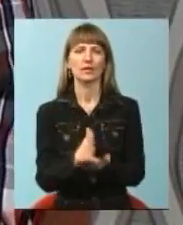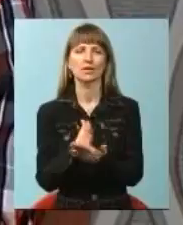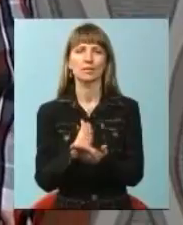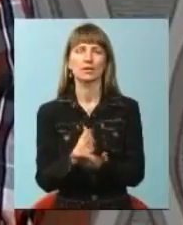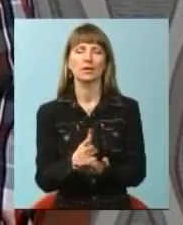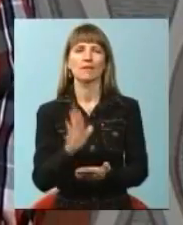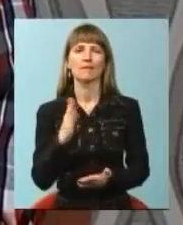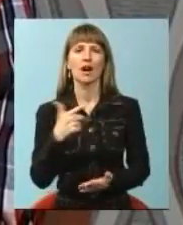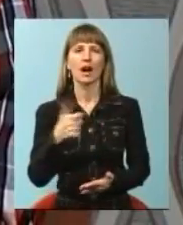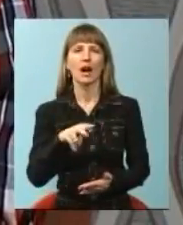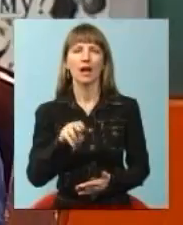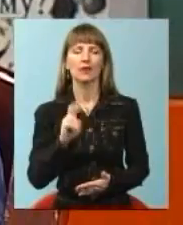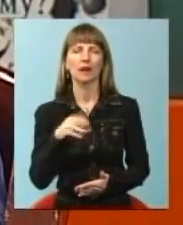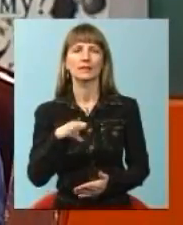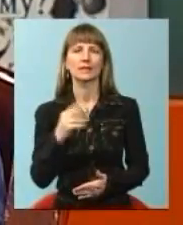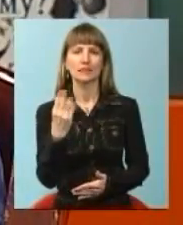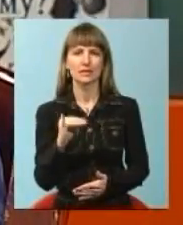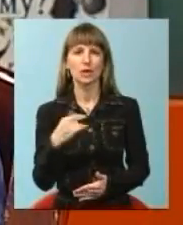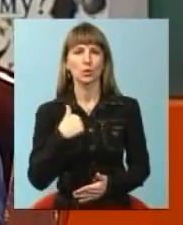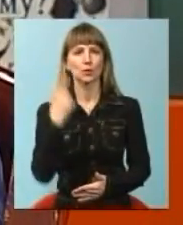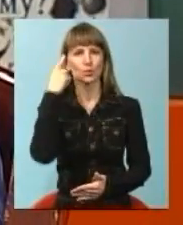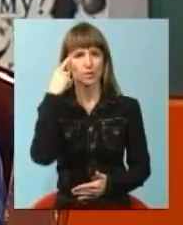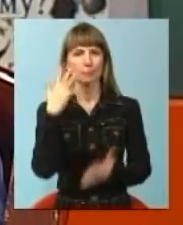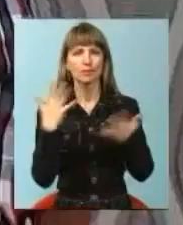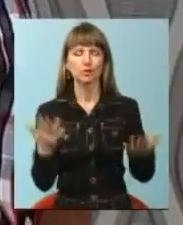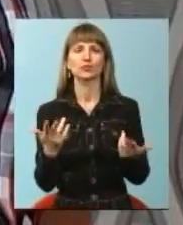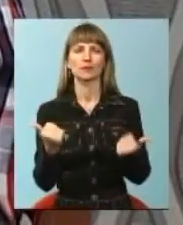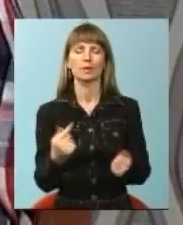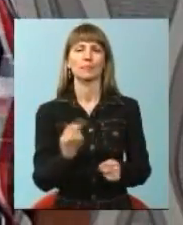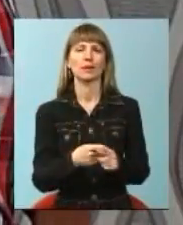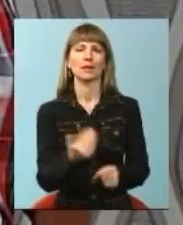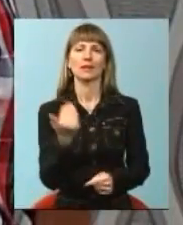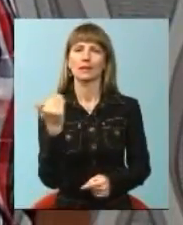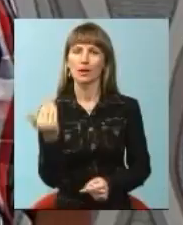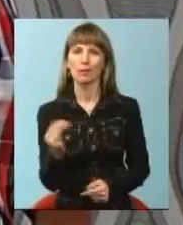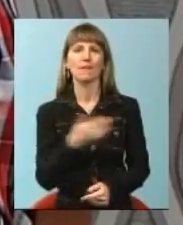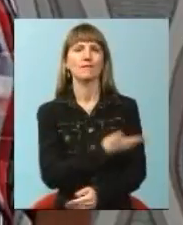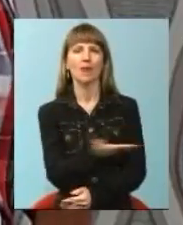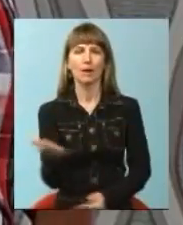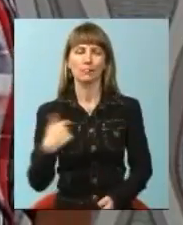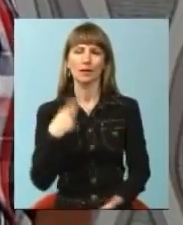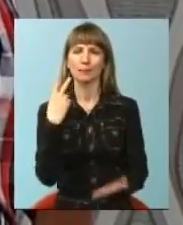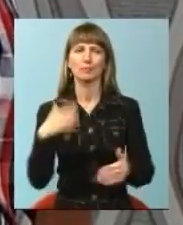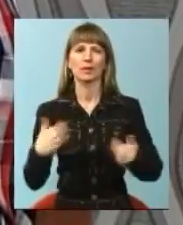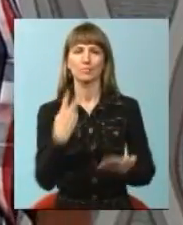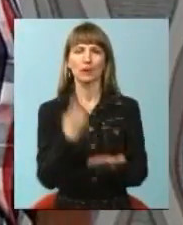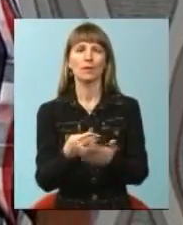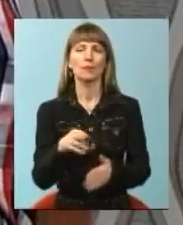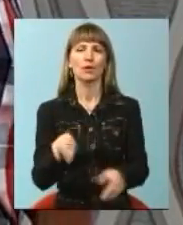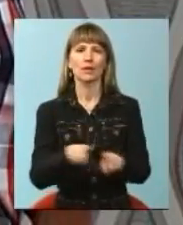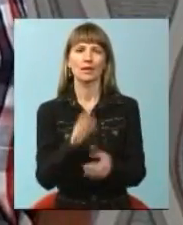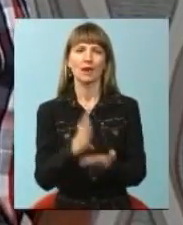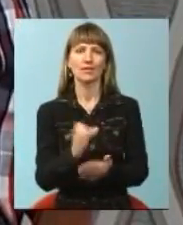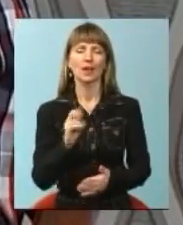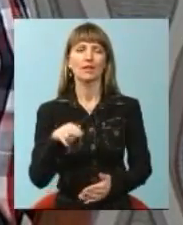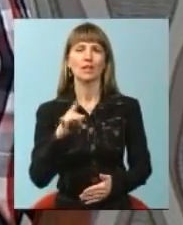ти говориш, галактиці, Андромеді. Хочеш дізнатися про нього так, більше? Дуже. Тож і тобі, і вам, малята, я пропоную подивитись про таке явище, як